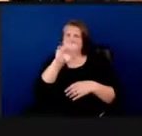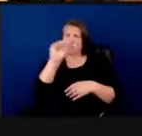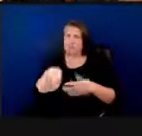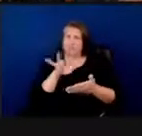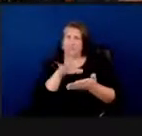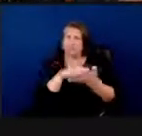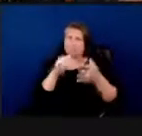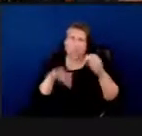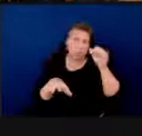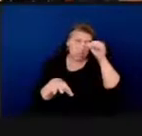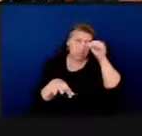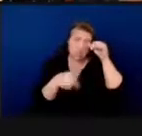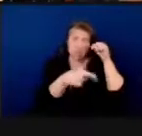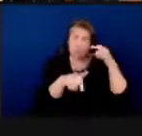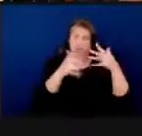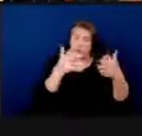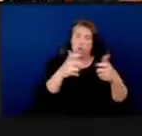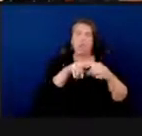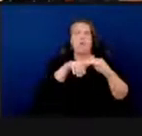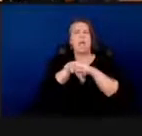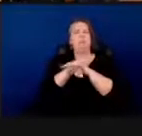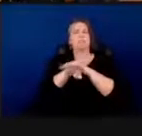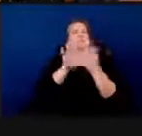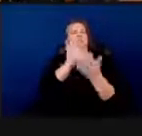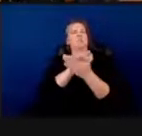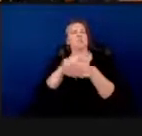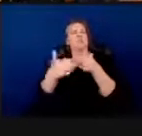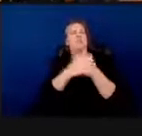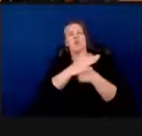tuna aghalabu asilimia